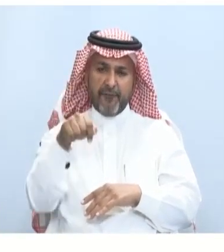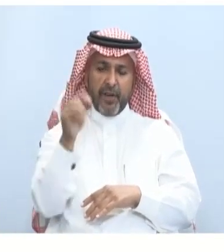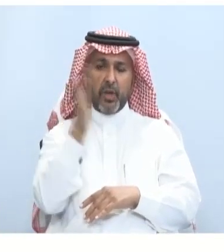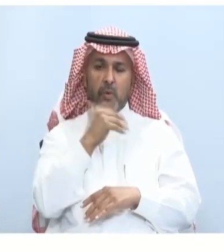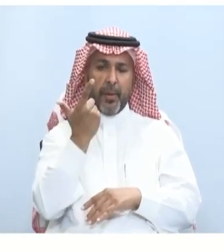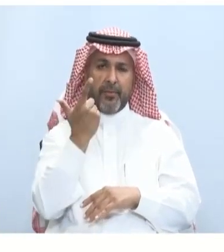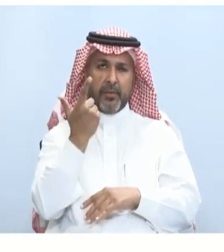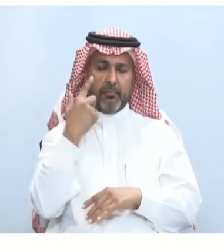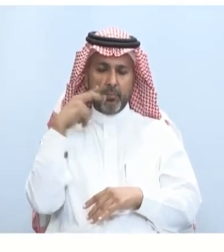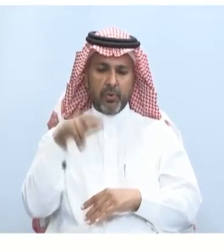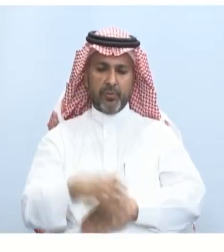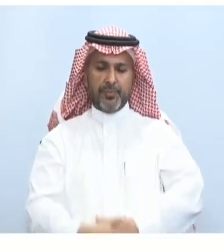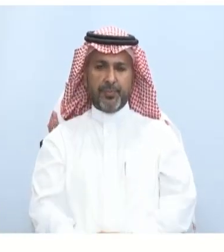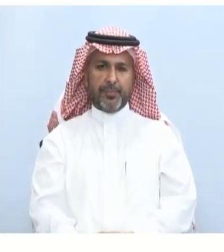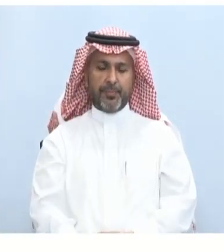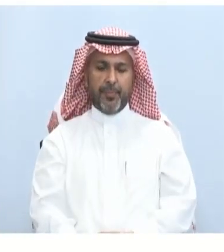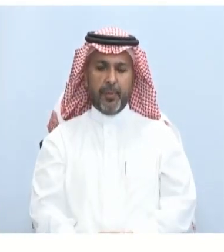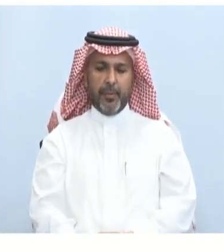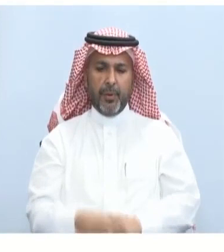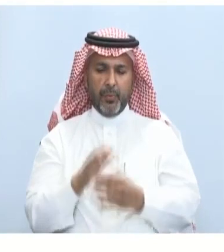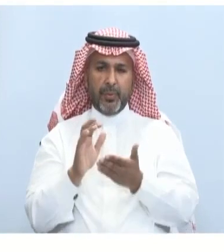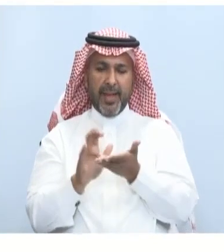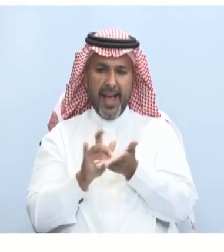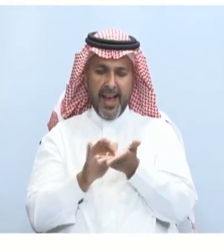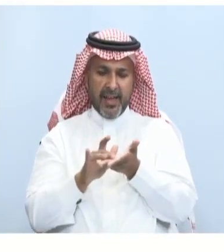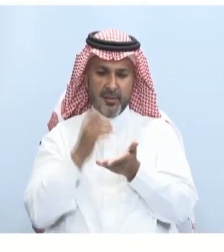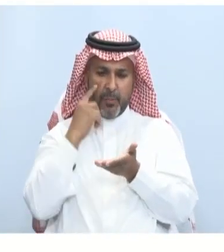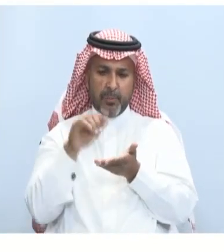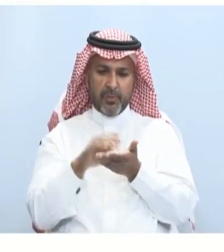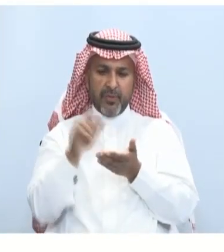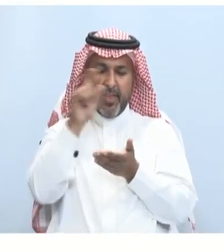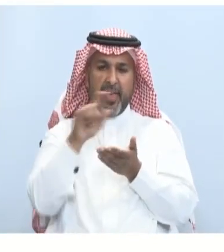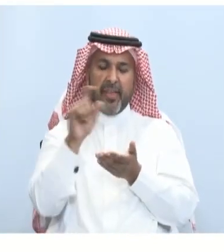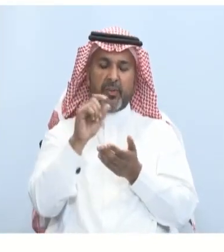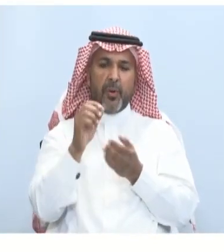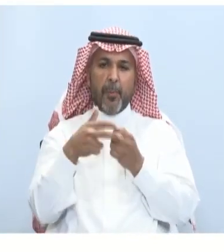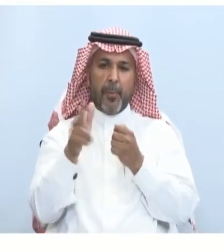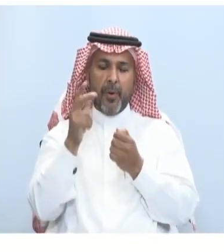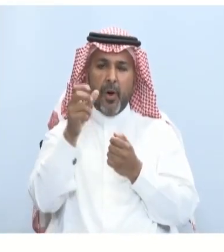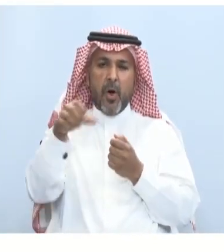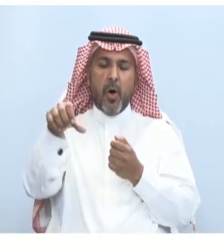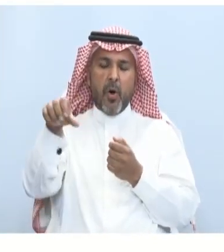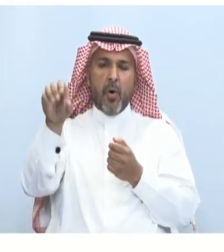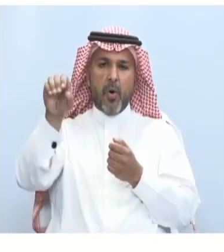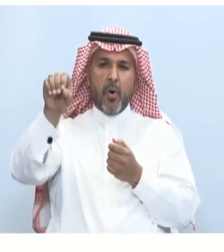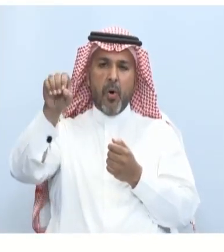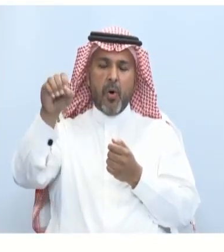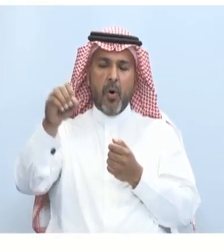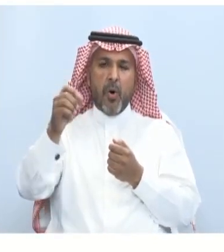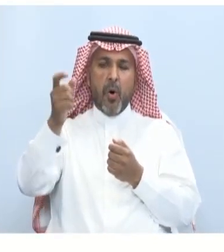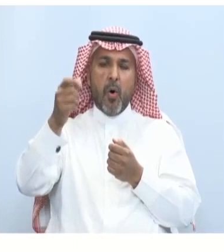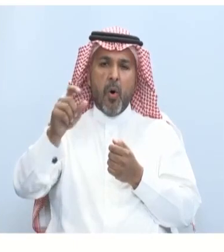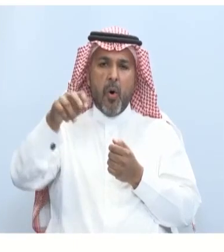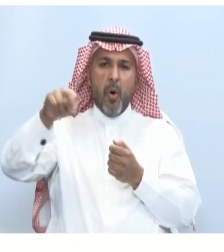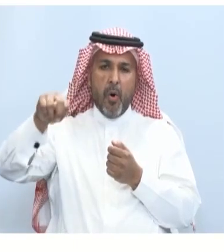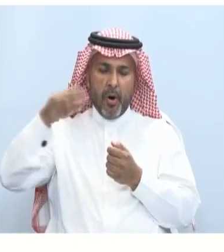للتاكد من ذلك راح نستعمل الاله الحاسبه بالضغط على مفتاح ومنها راح نختار مستند جديد